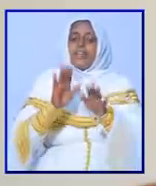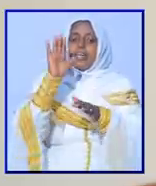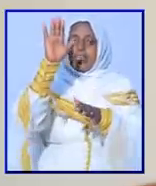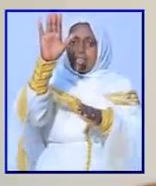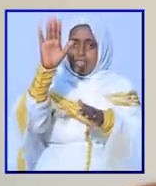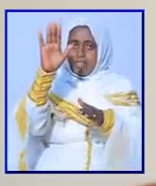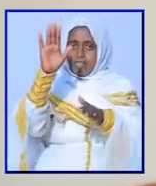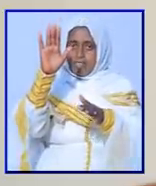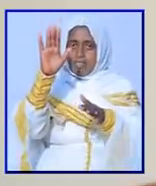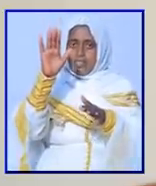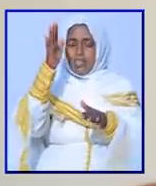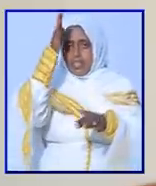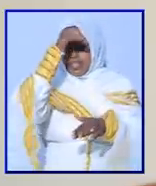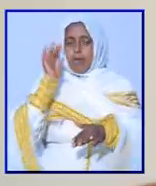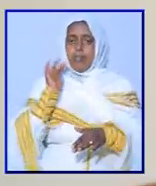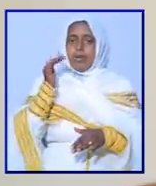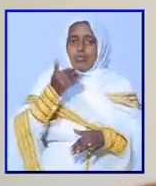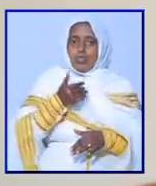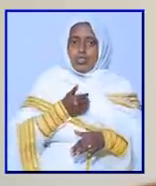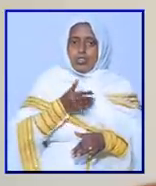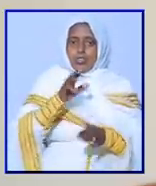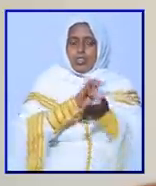እንድንበቃ የፈቀደልን